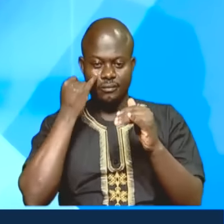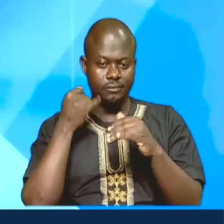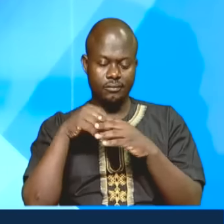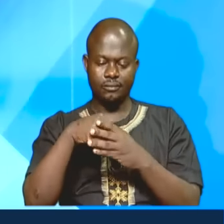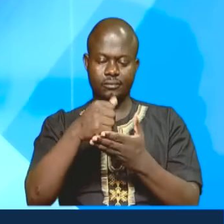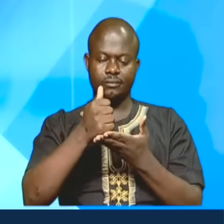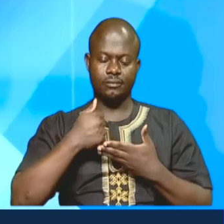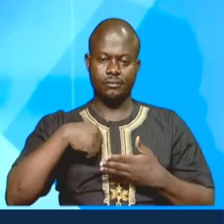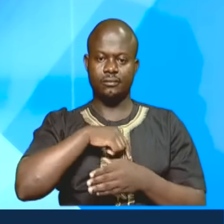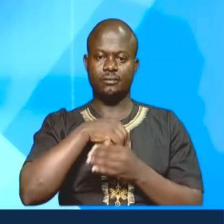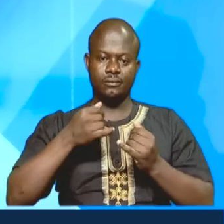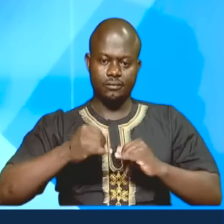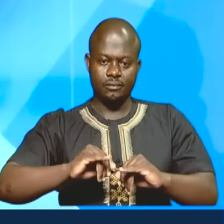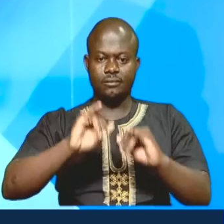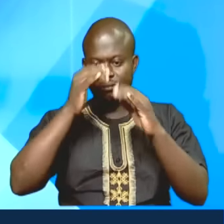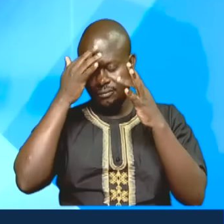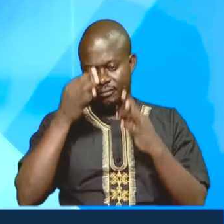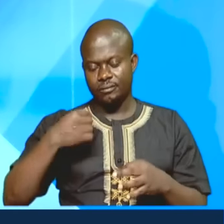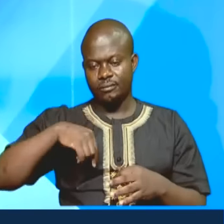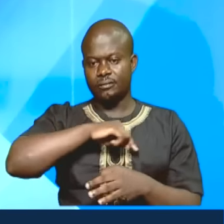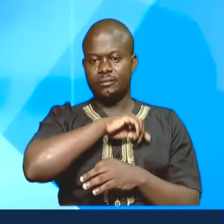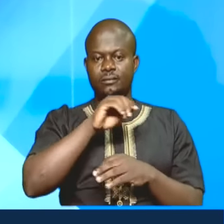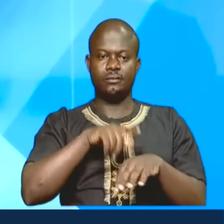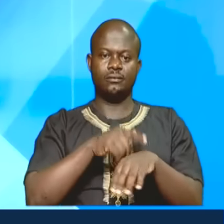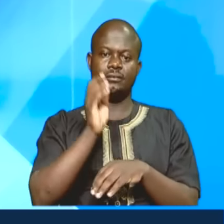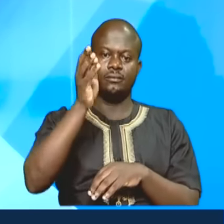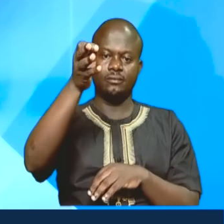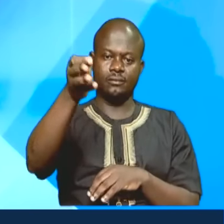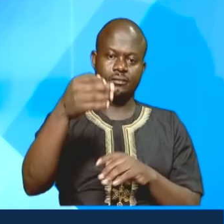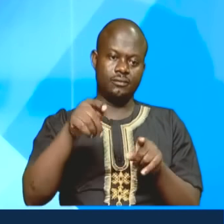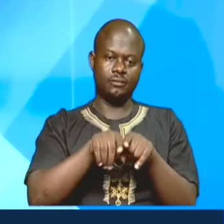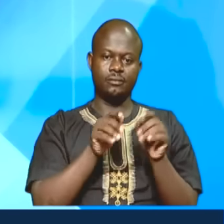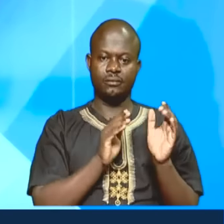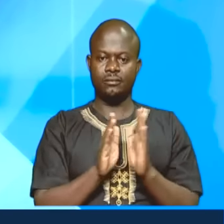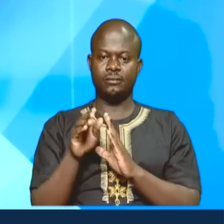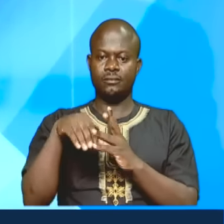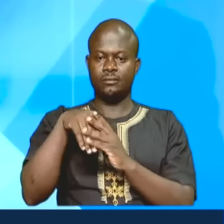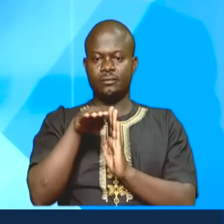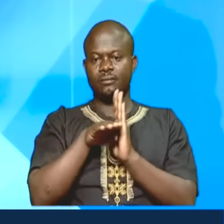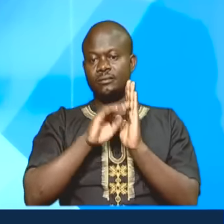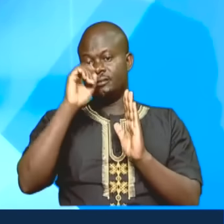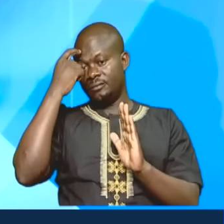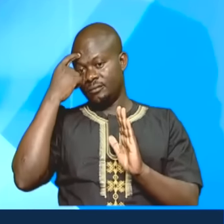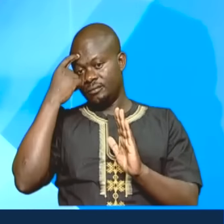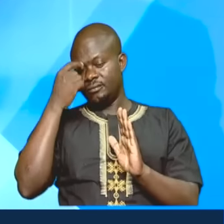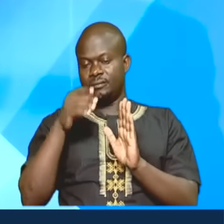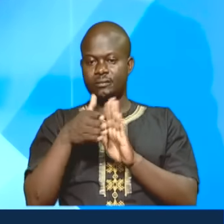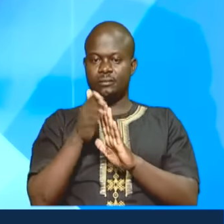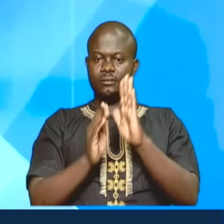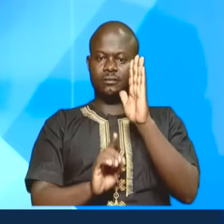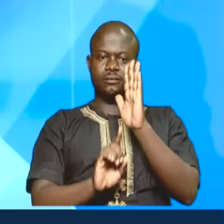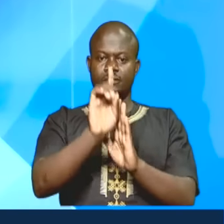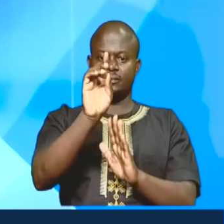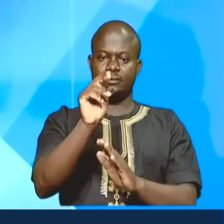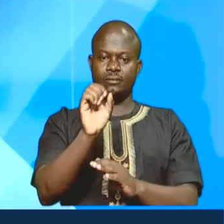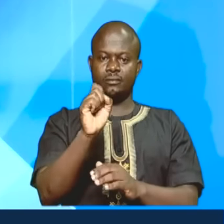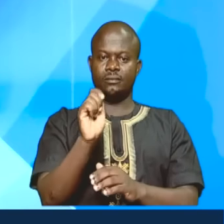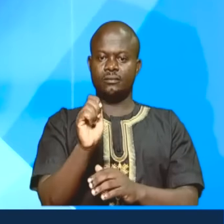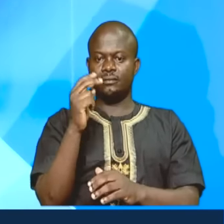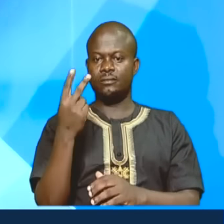kudufasha gushyira mu bikorwa ingamba zacu mu bihe biri imbere nk'uko biteguye muri gahunda ya guverinoma yo kwihutisha iterambere